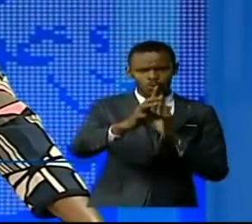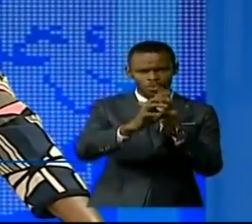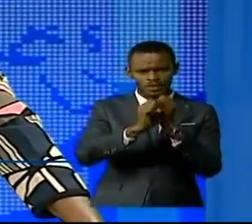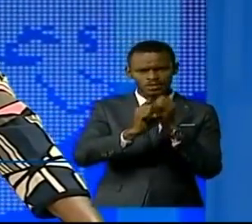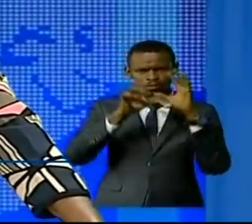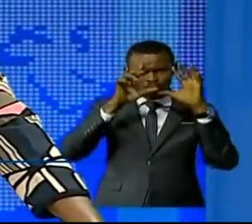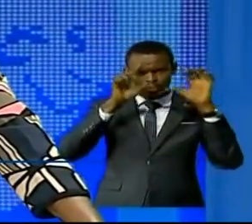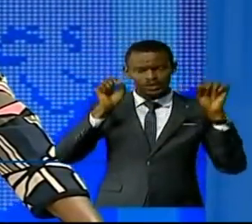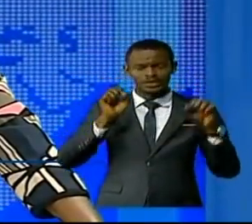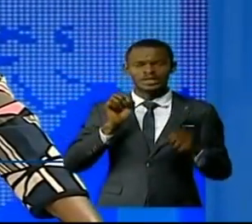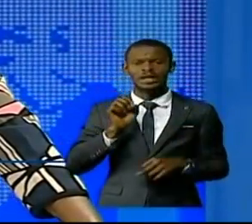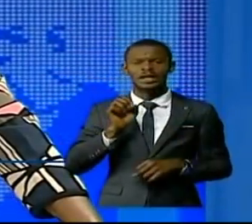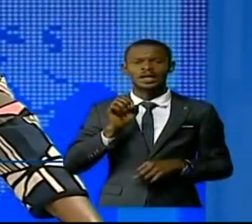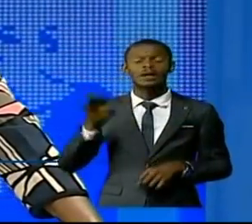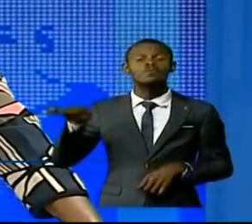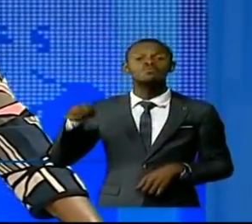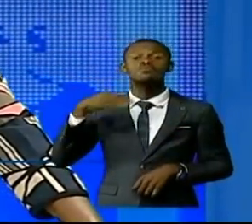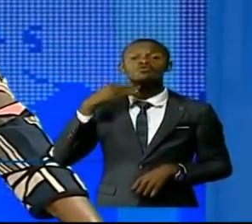l'accord cadre d'Addis Abeba.